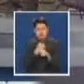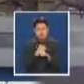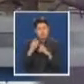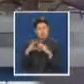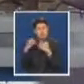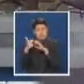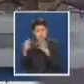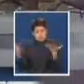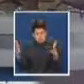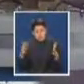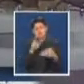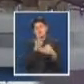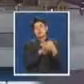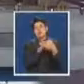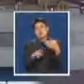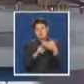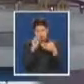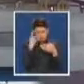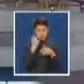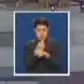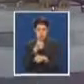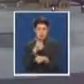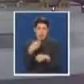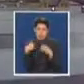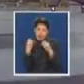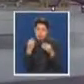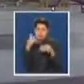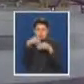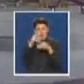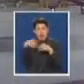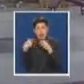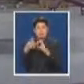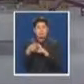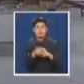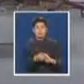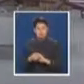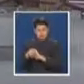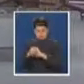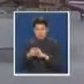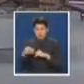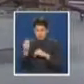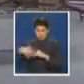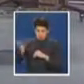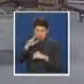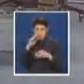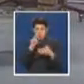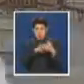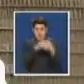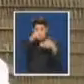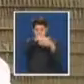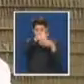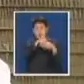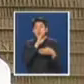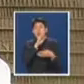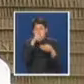นเพื่อเป็นการส่งเสริมกระบวนการประชาธิปไตยเพื่อให้เกิดความปรองดองก็ไปเลือกตั้งกันแต่ว่าถ้ายังเลือกตั้งอยู่ภาย